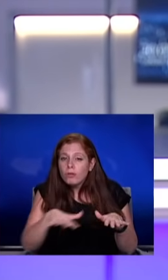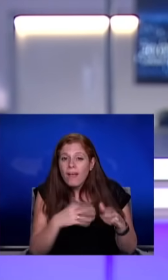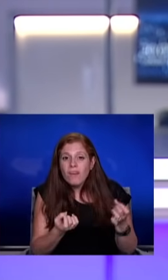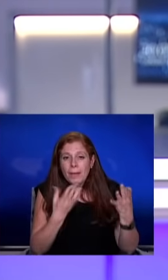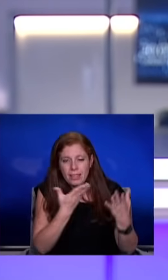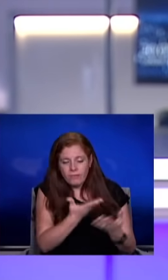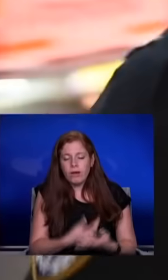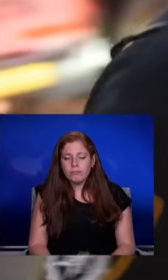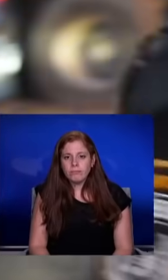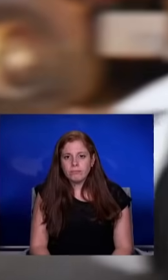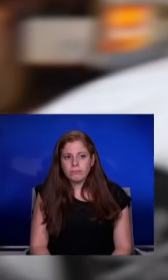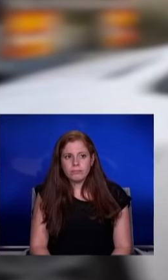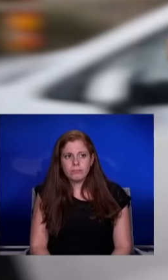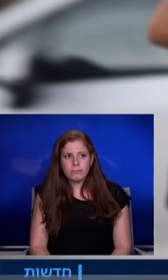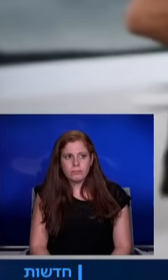ביאר.